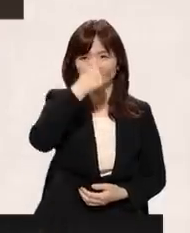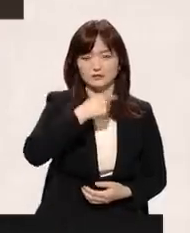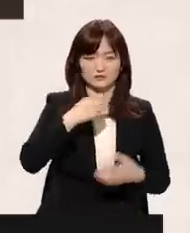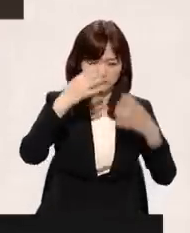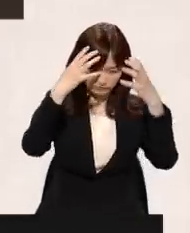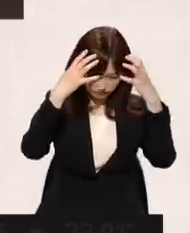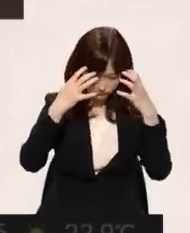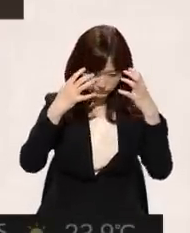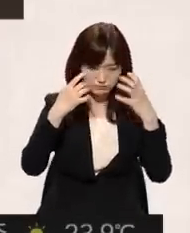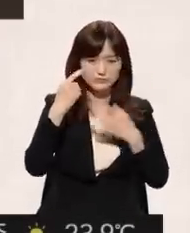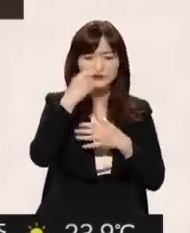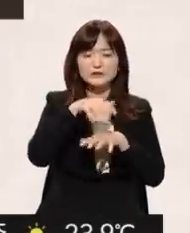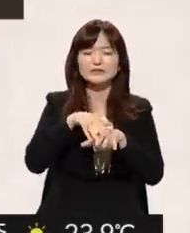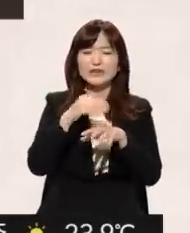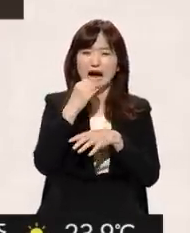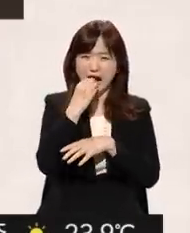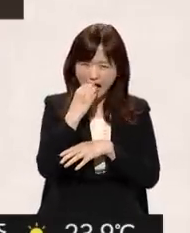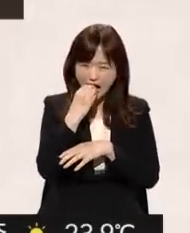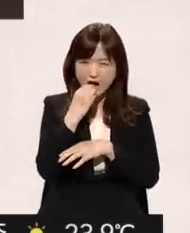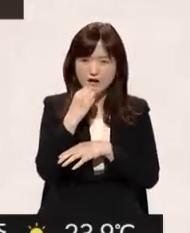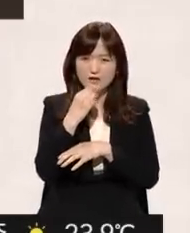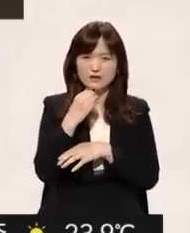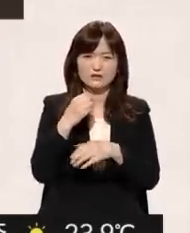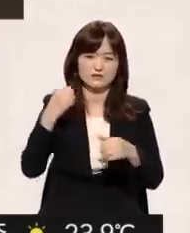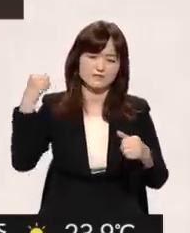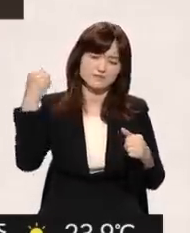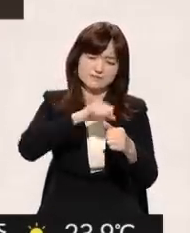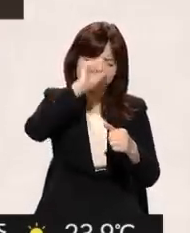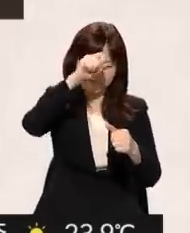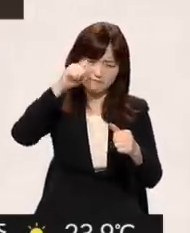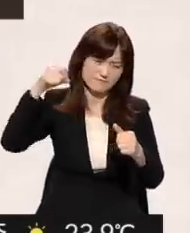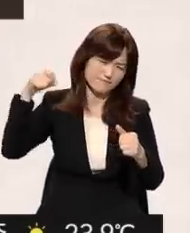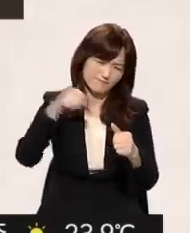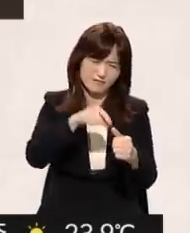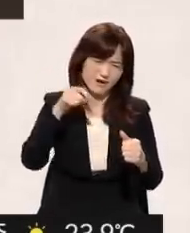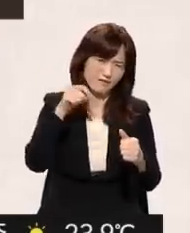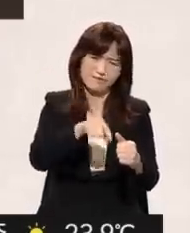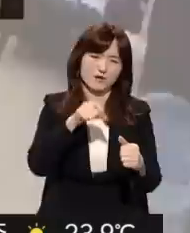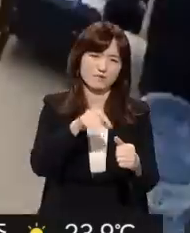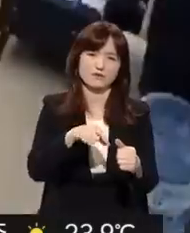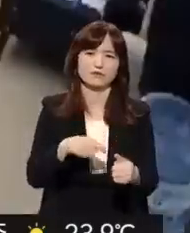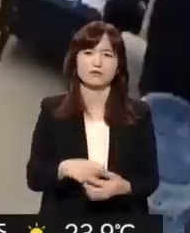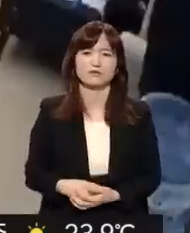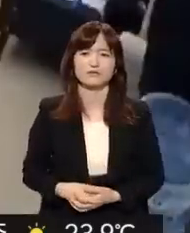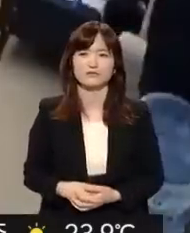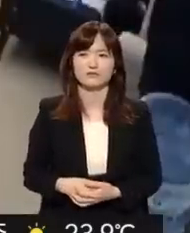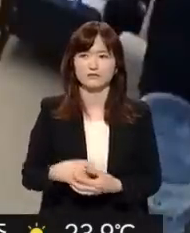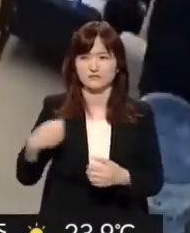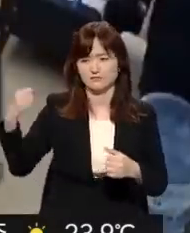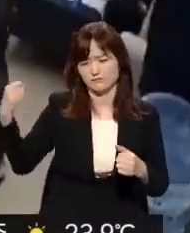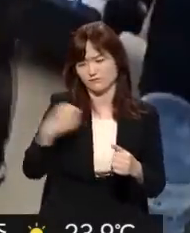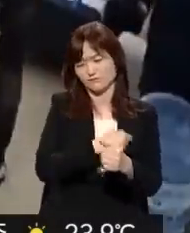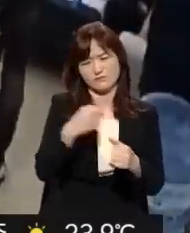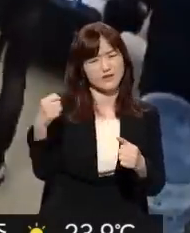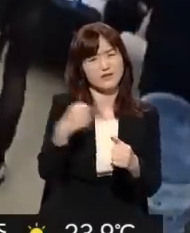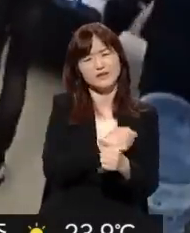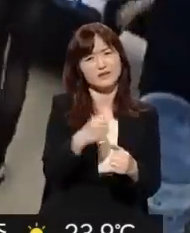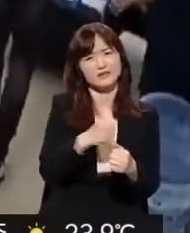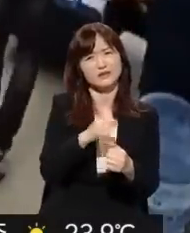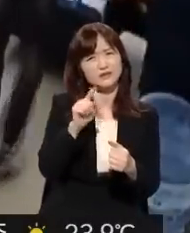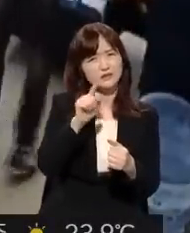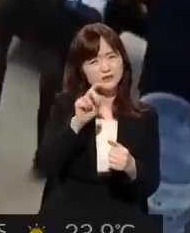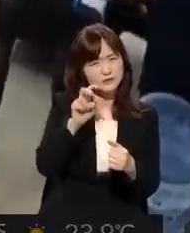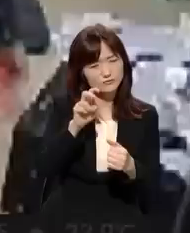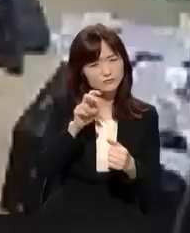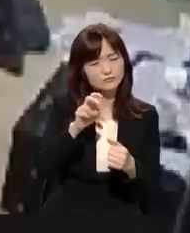입에 수건을 물리고 주먹과 발로 뭐 수십 번 찼다라는 이야기부터 그 폭행이 짧게는 수십 번, 많게는 하루